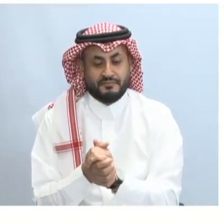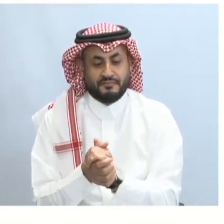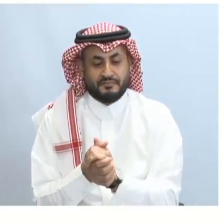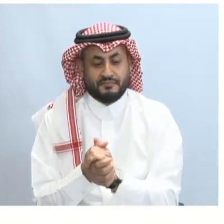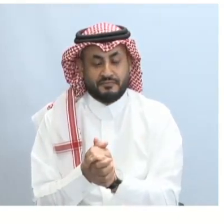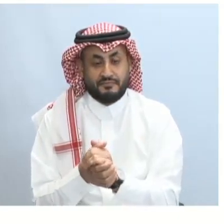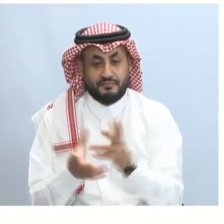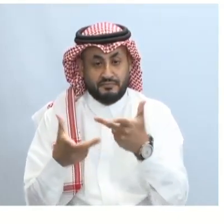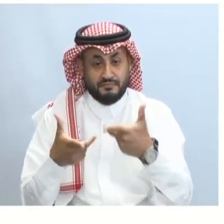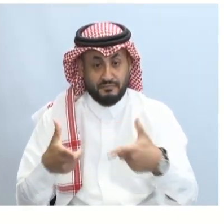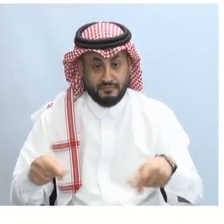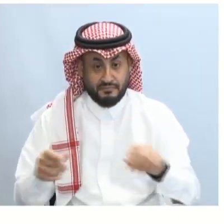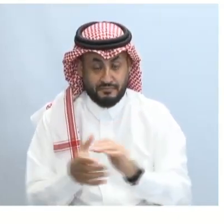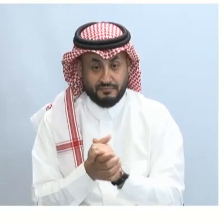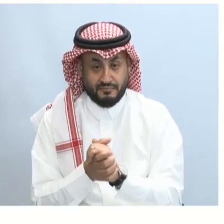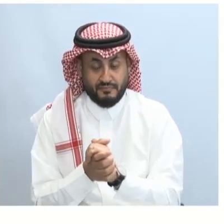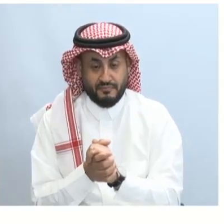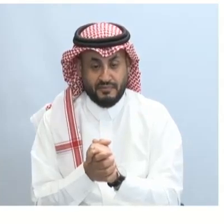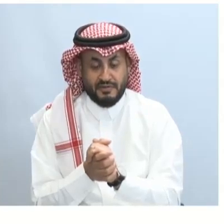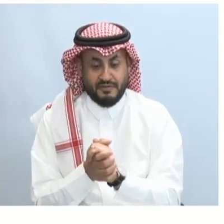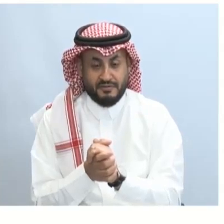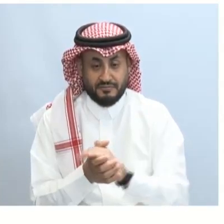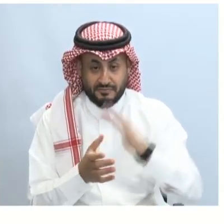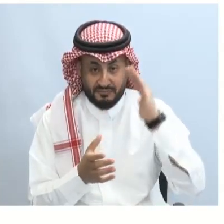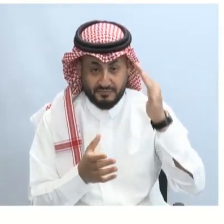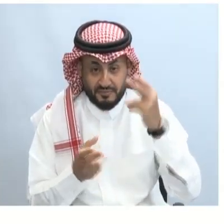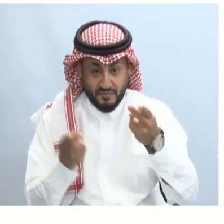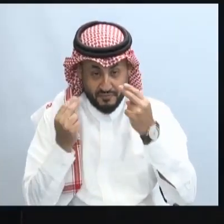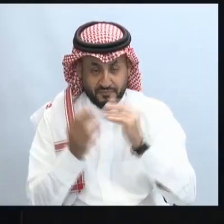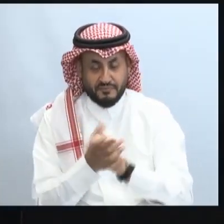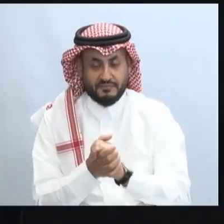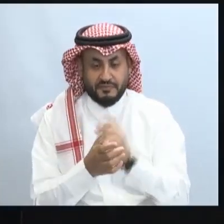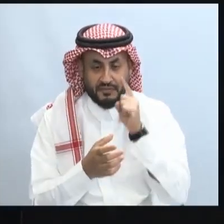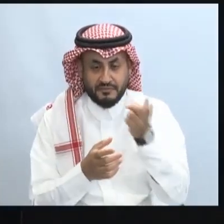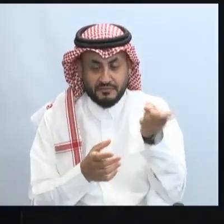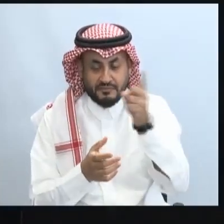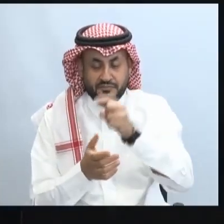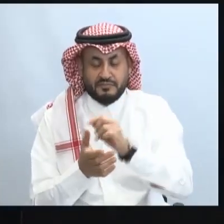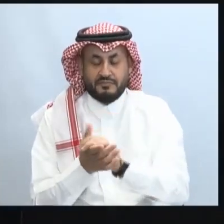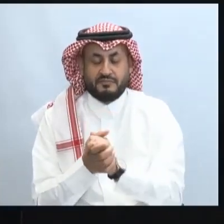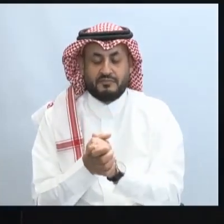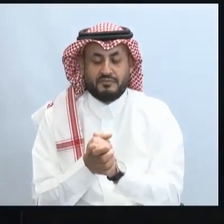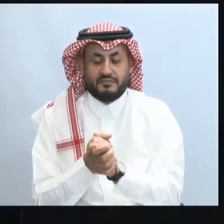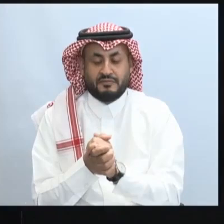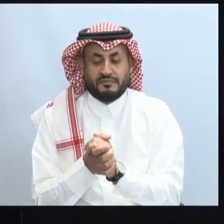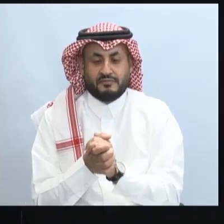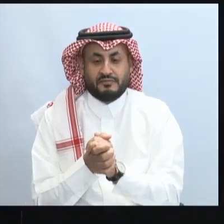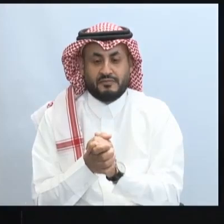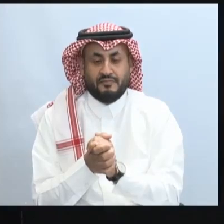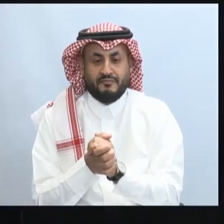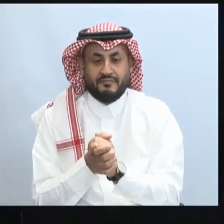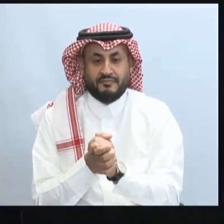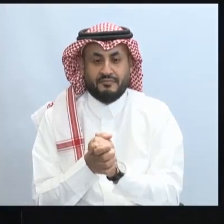الى هنا نصل الى ختامي درسنا شكرا لادبكم واصغائكم واستمائكم القاكم باذن الله تعالى